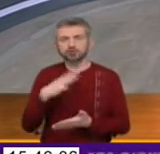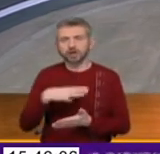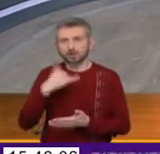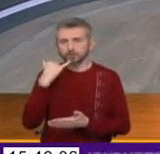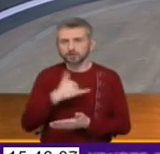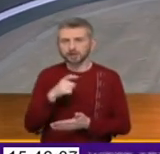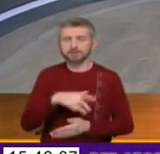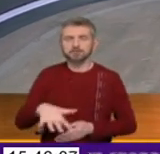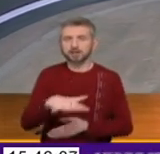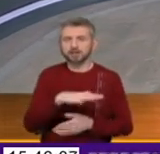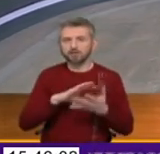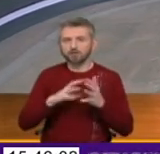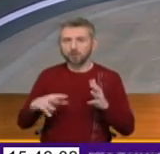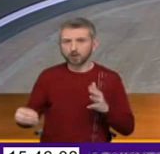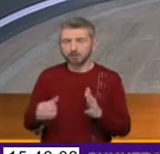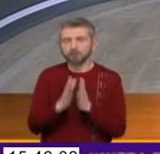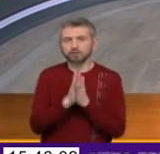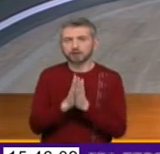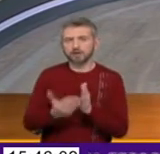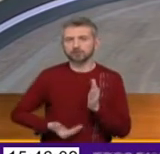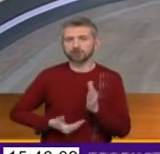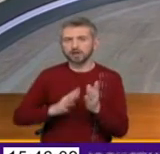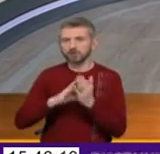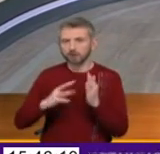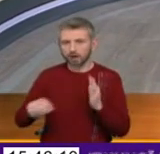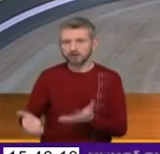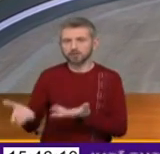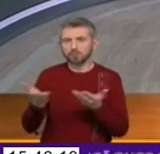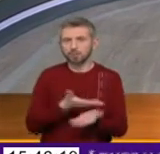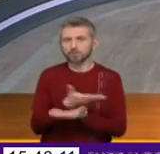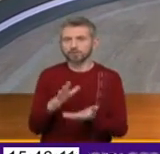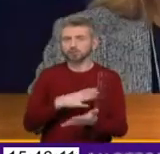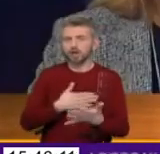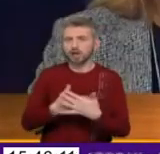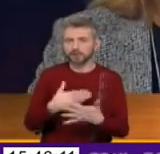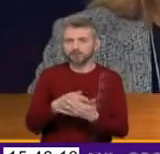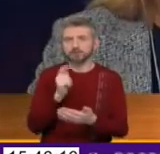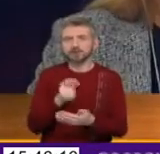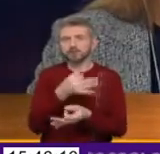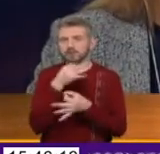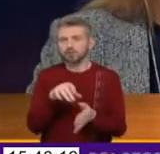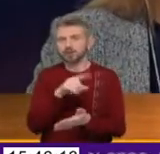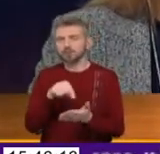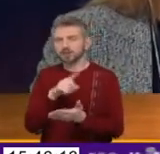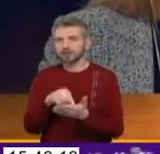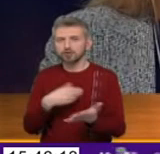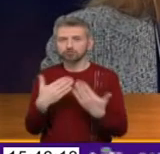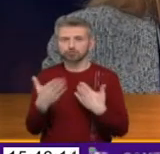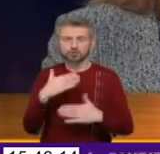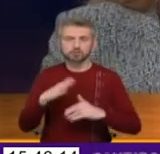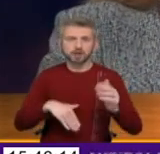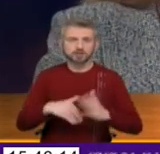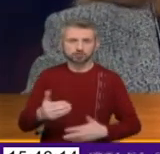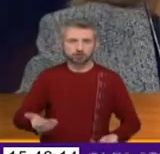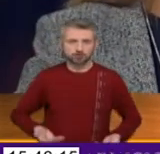з масиву Виноградар. Будь ласка, жителі Виноградаря, запрошую вас бути активними, ставити будь-які питання, які стосуються